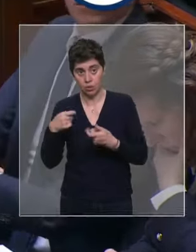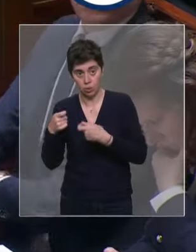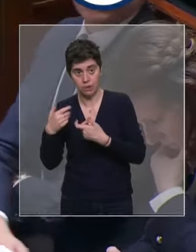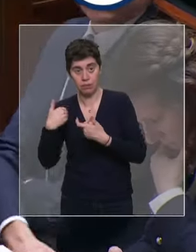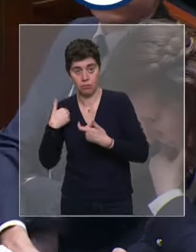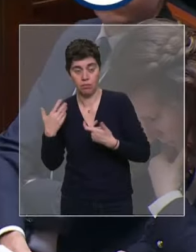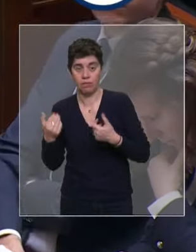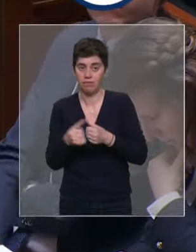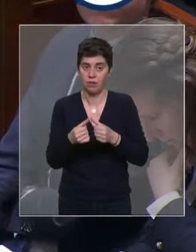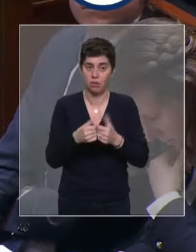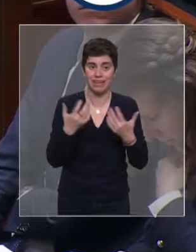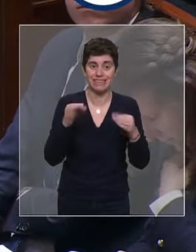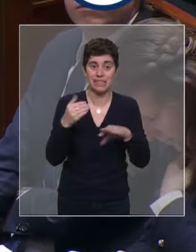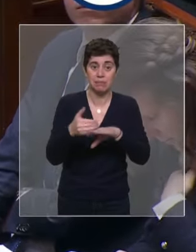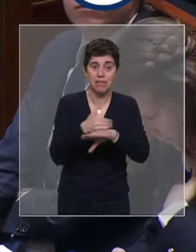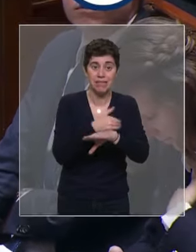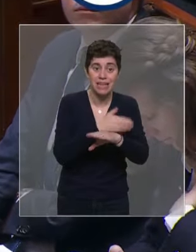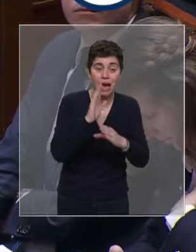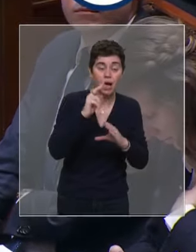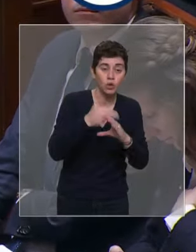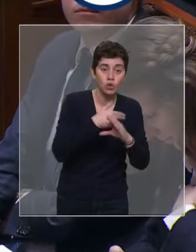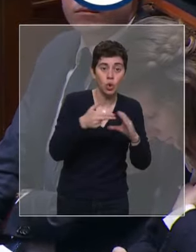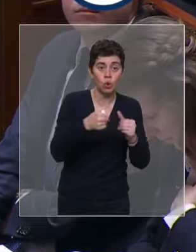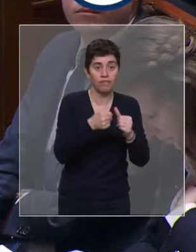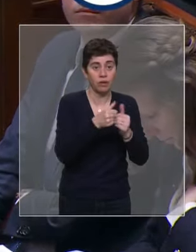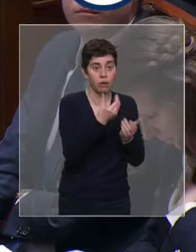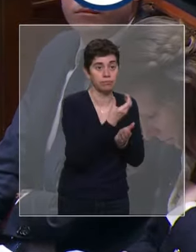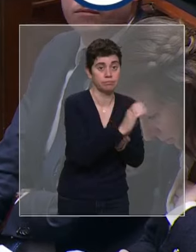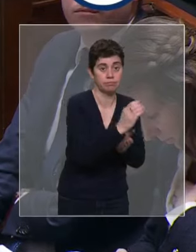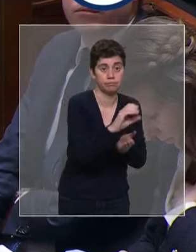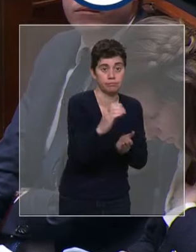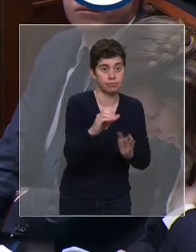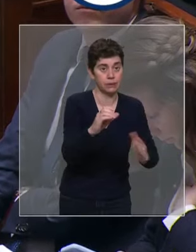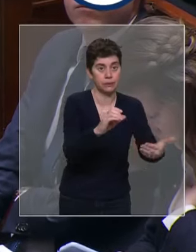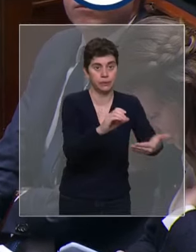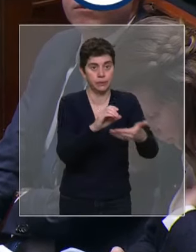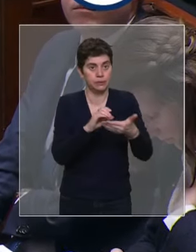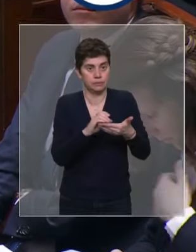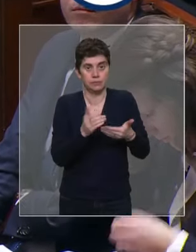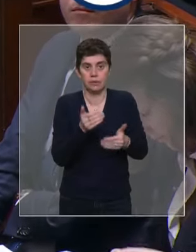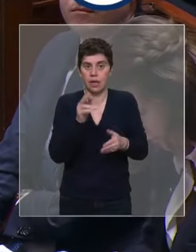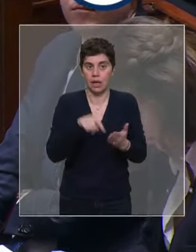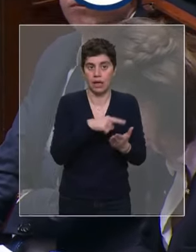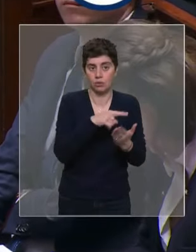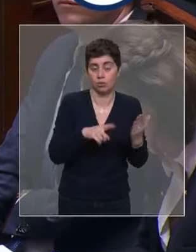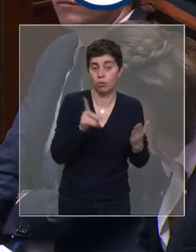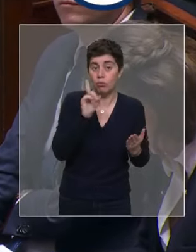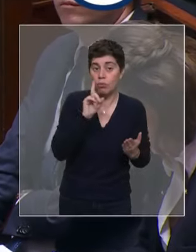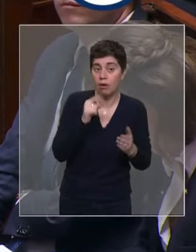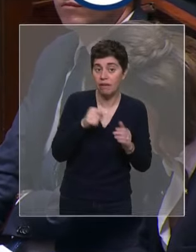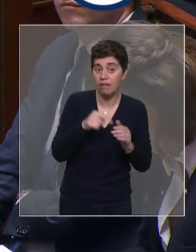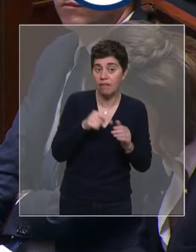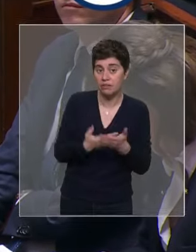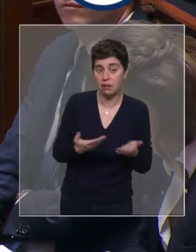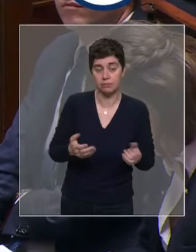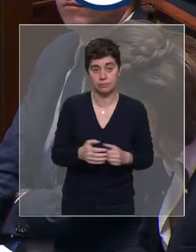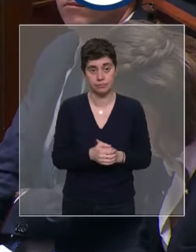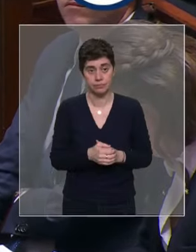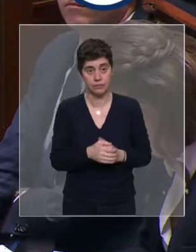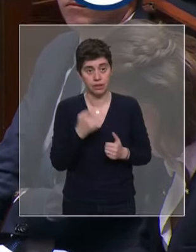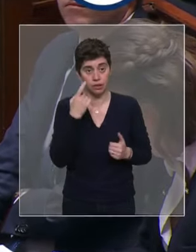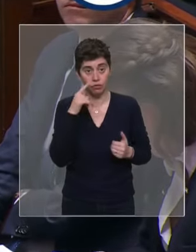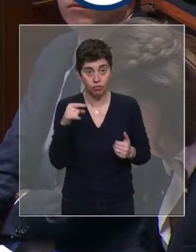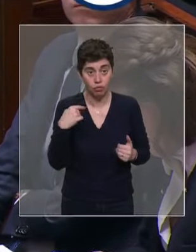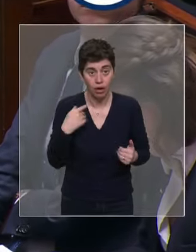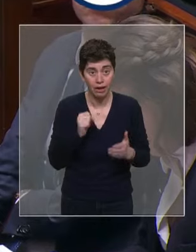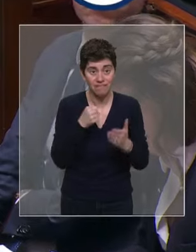d'annuler 10 milliards d'euros de crédits. Pour quelles raisons nous avons fait ça ? Parce que nous avons constaté, comme vous d'ailleurs, une chute rapide de nos